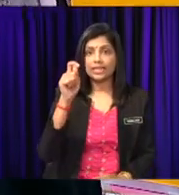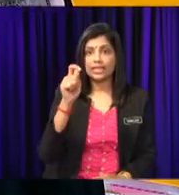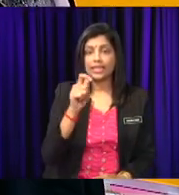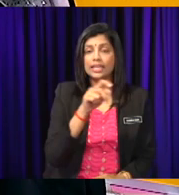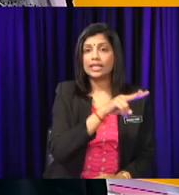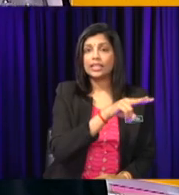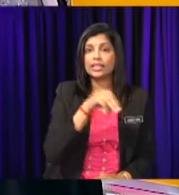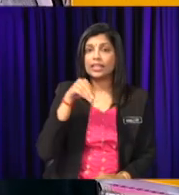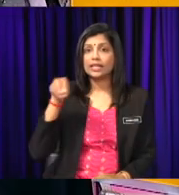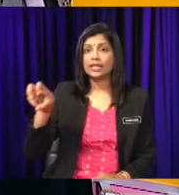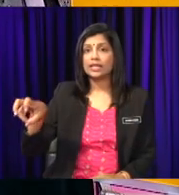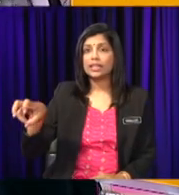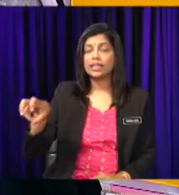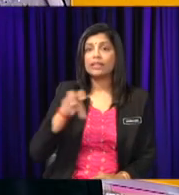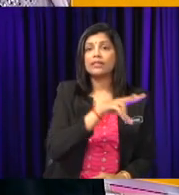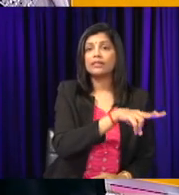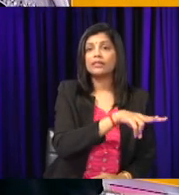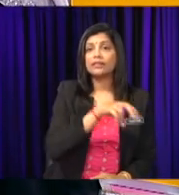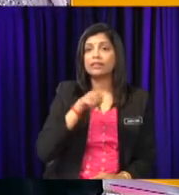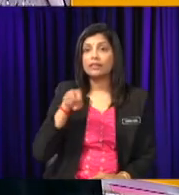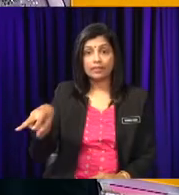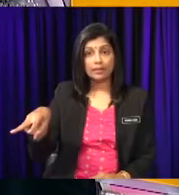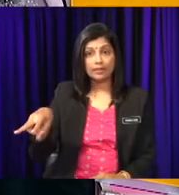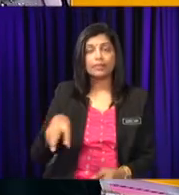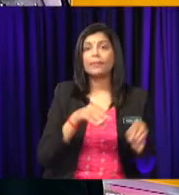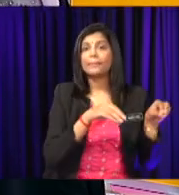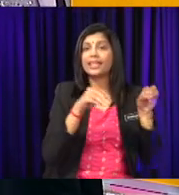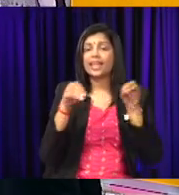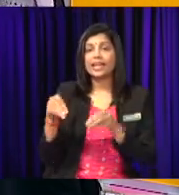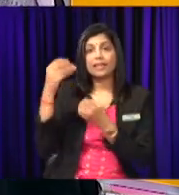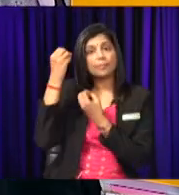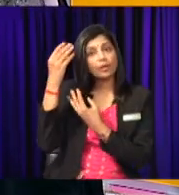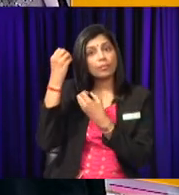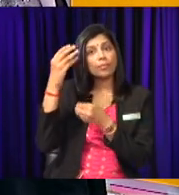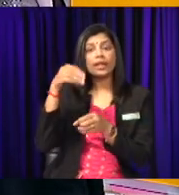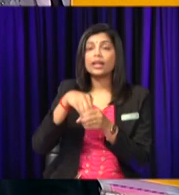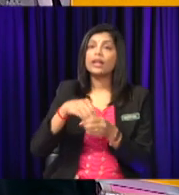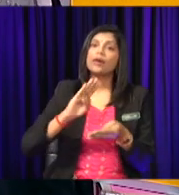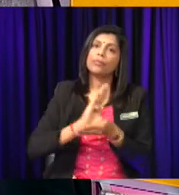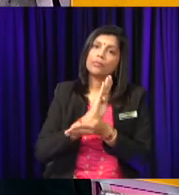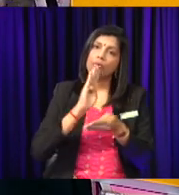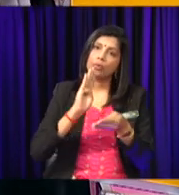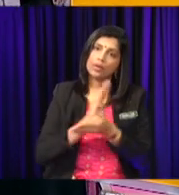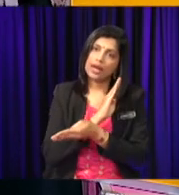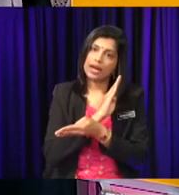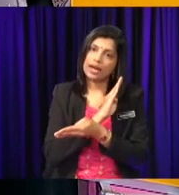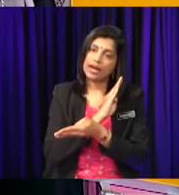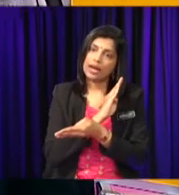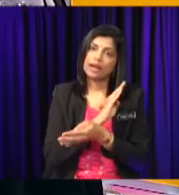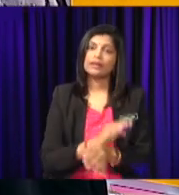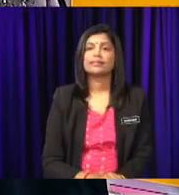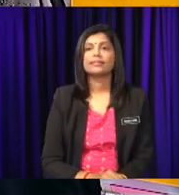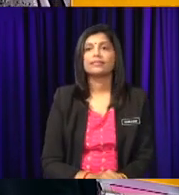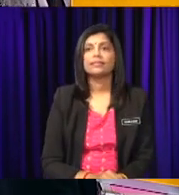yaitu pindahkan maklumat tersebut dalam bola chat tapi kita tak lengkapkan Borang